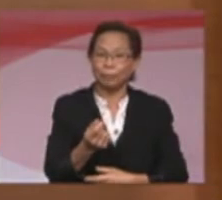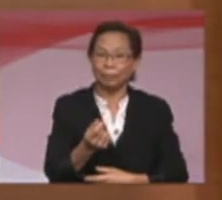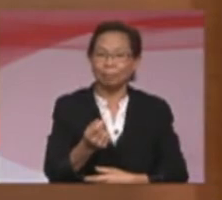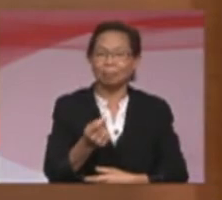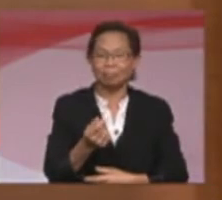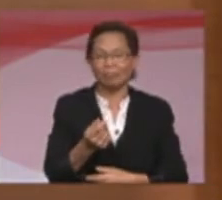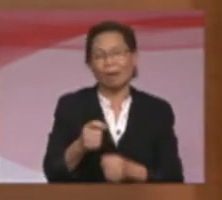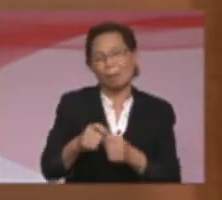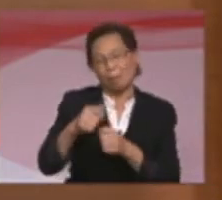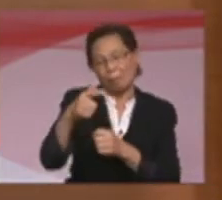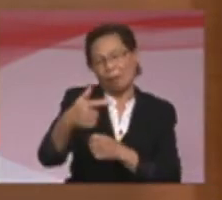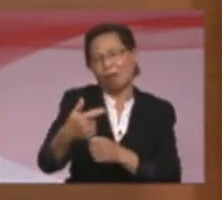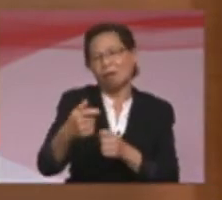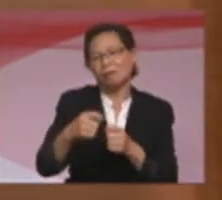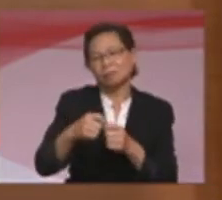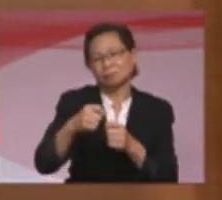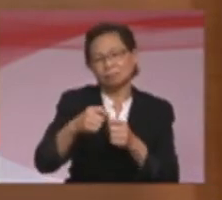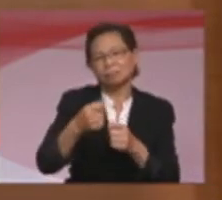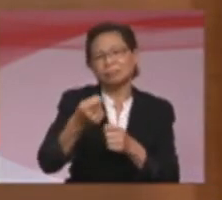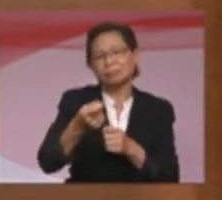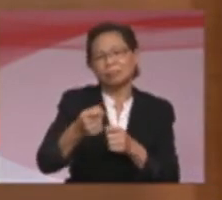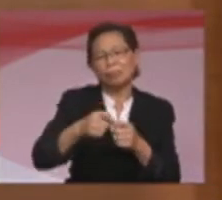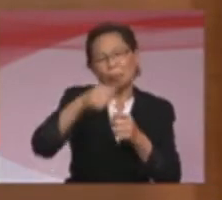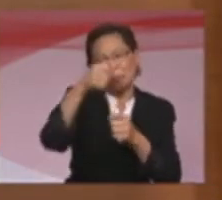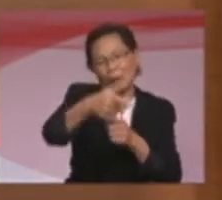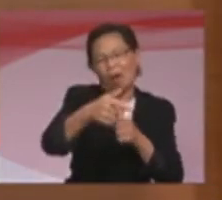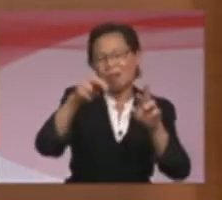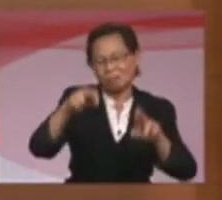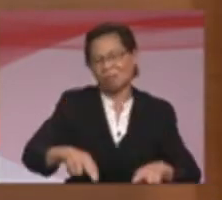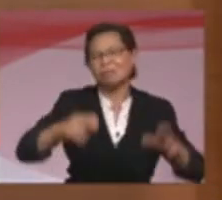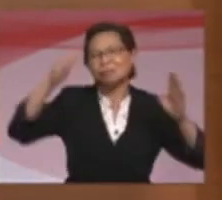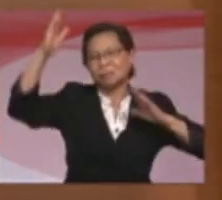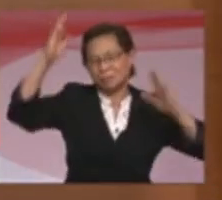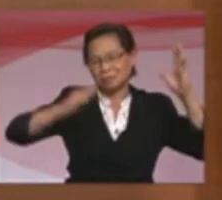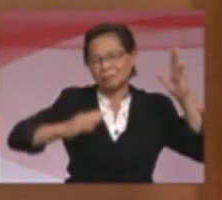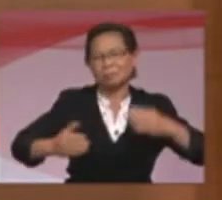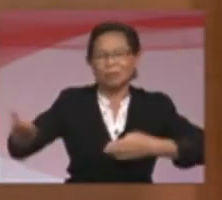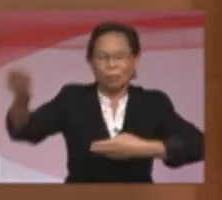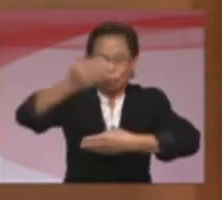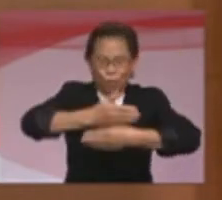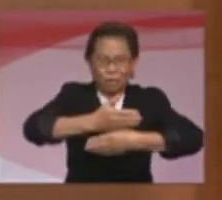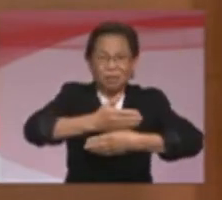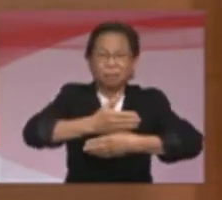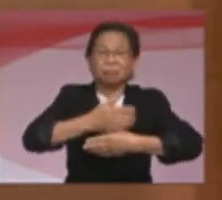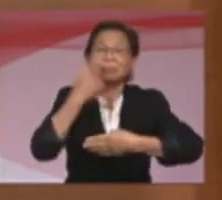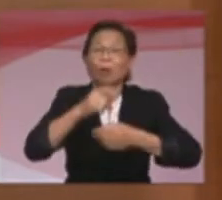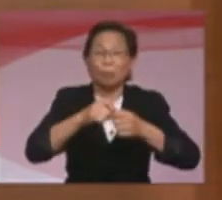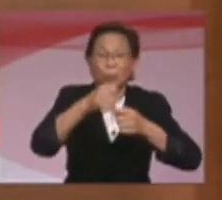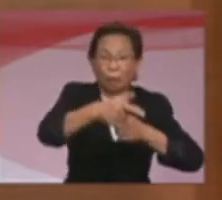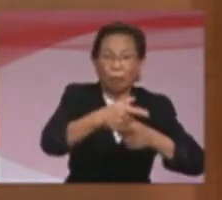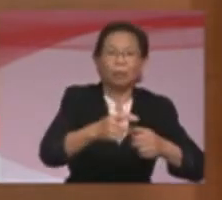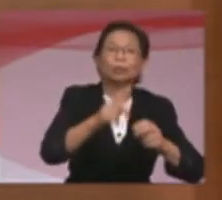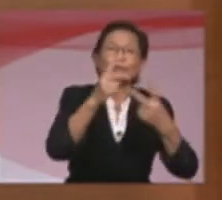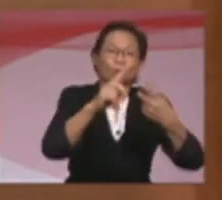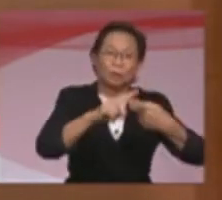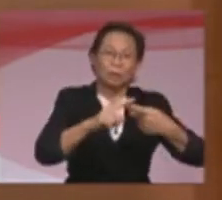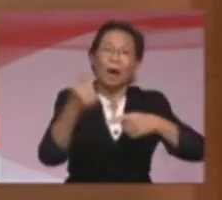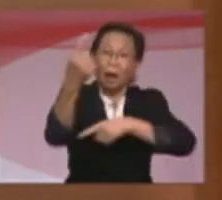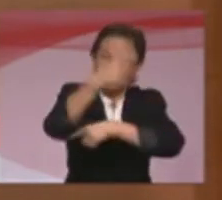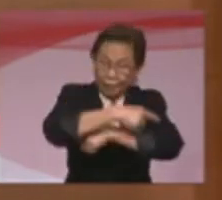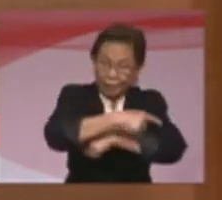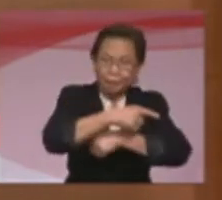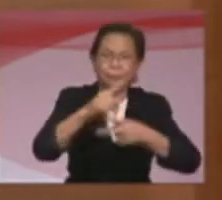perlu ditanggung sepenuhnya oleh rakyat kita yang akan di kuarantin nanti. Ada dua kos, kos